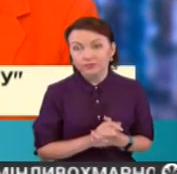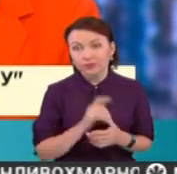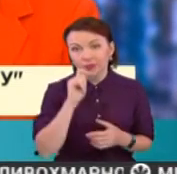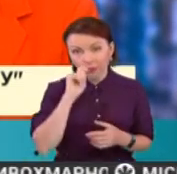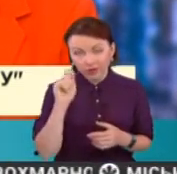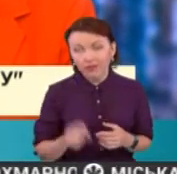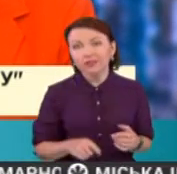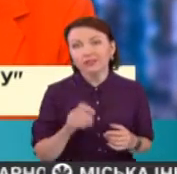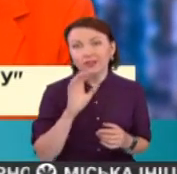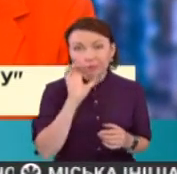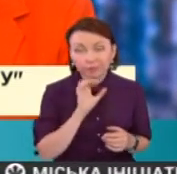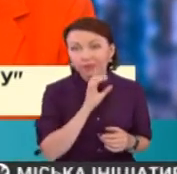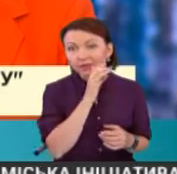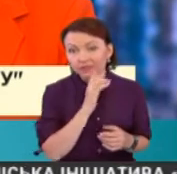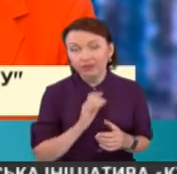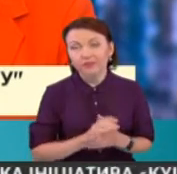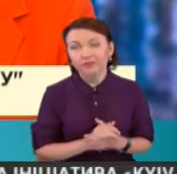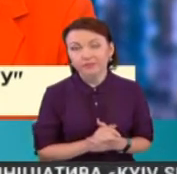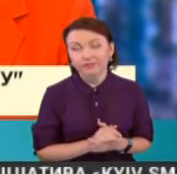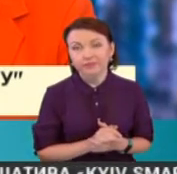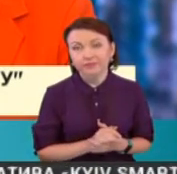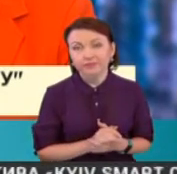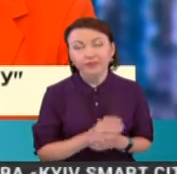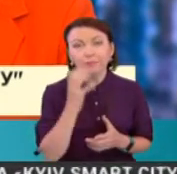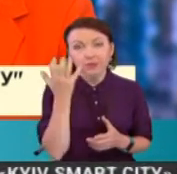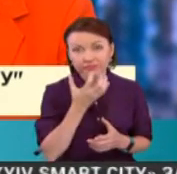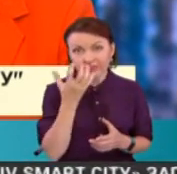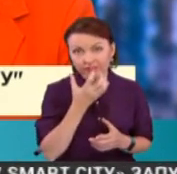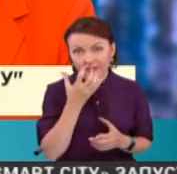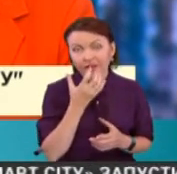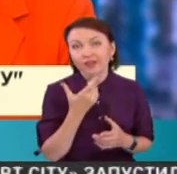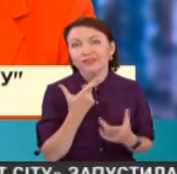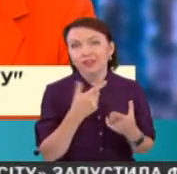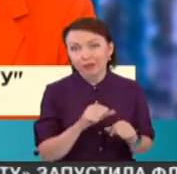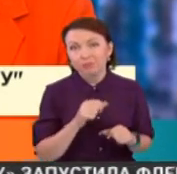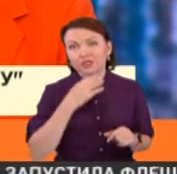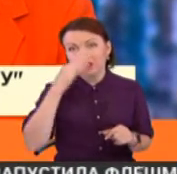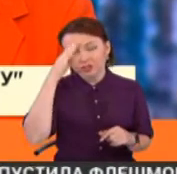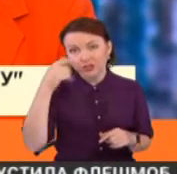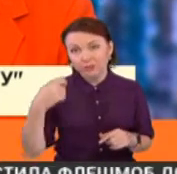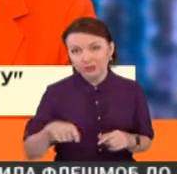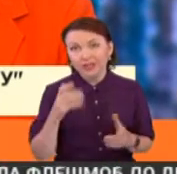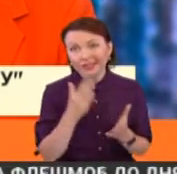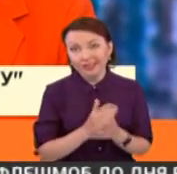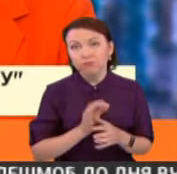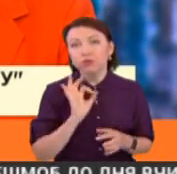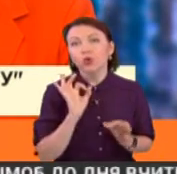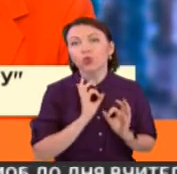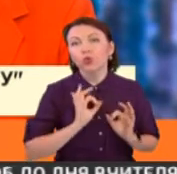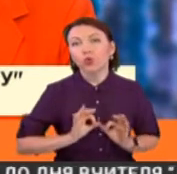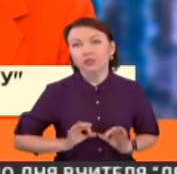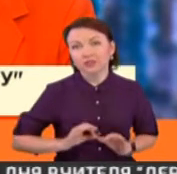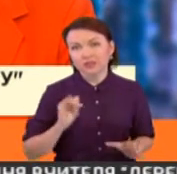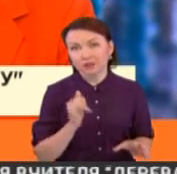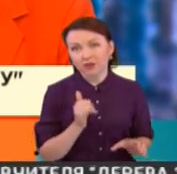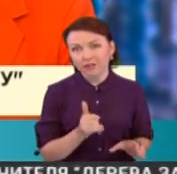України, десь, здається, на батьківщині президента, є так звані прокурорські заправки, які ніде